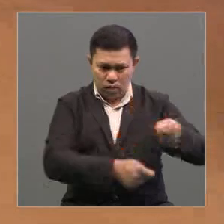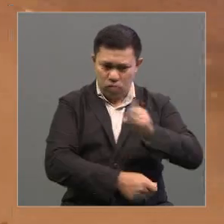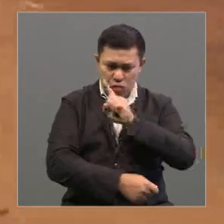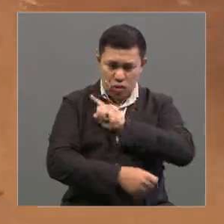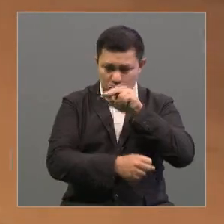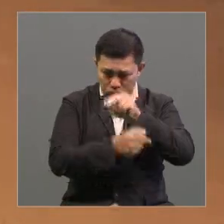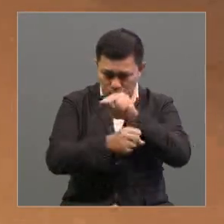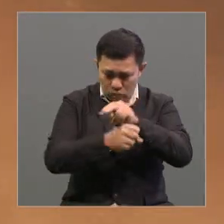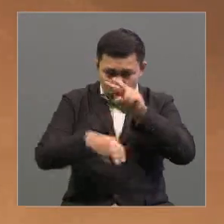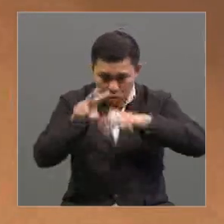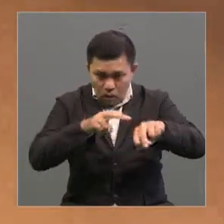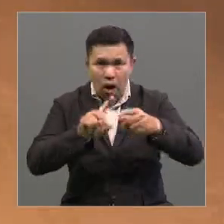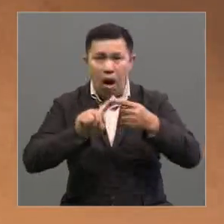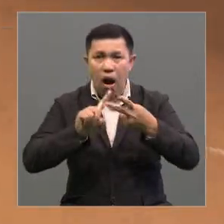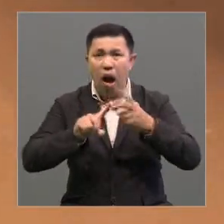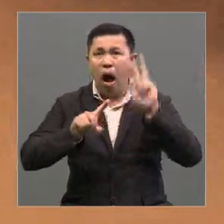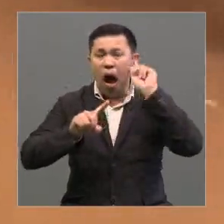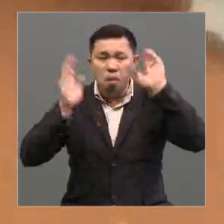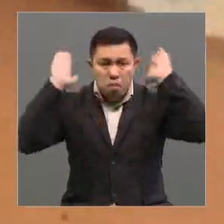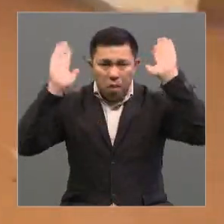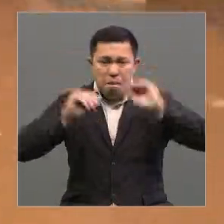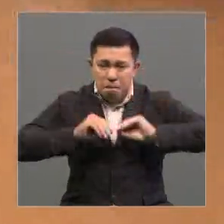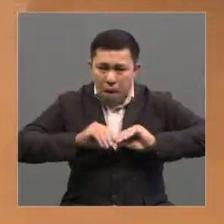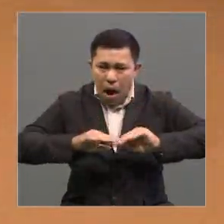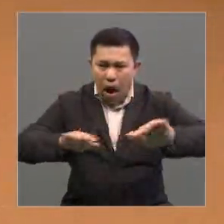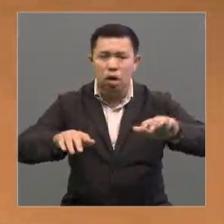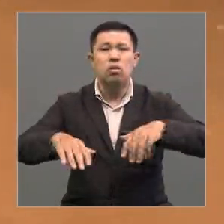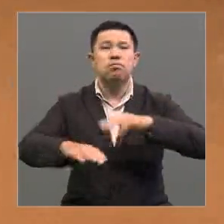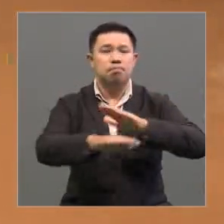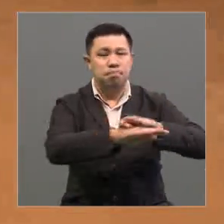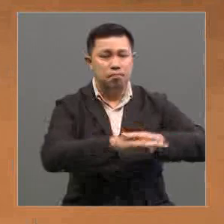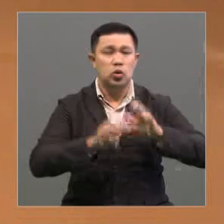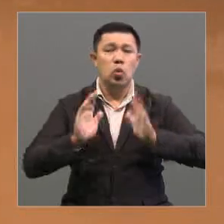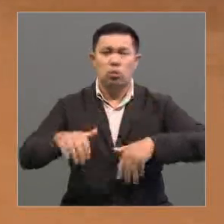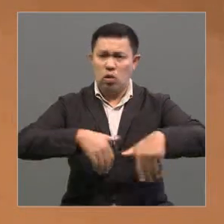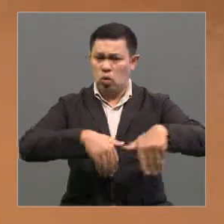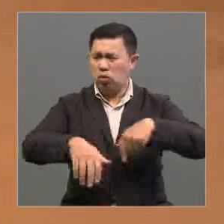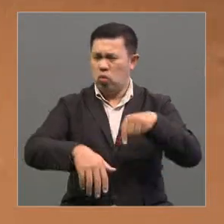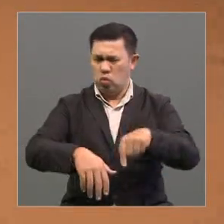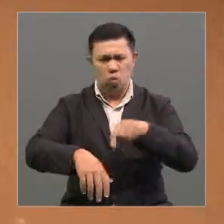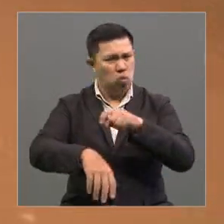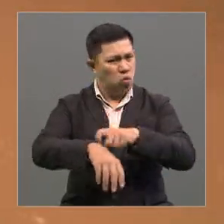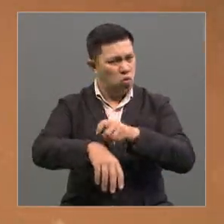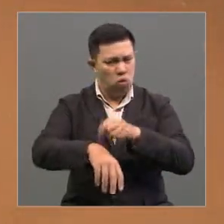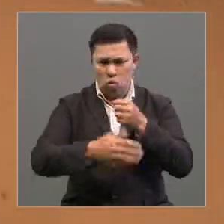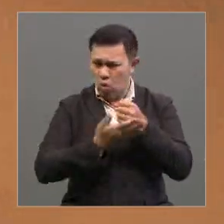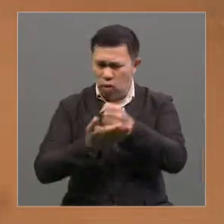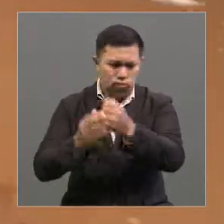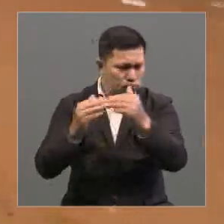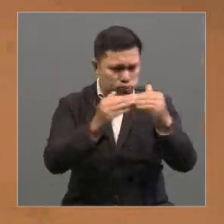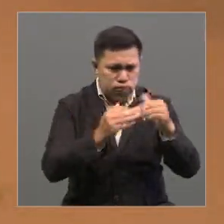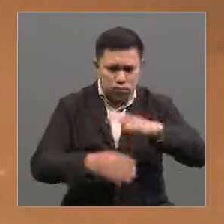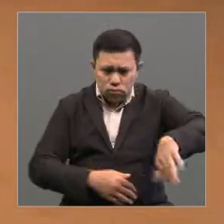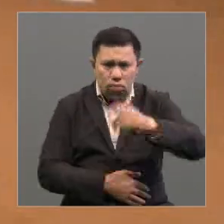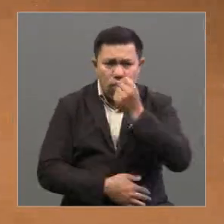ใกล้ชิดพร้อมทั้งประชาสัมพันธ์ข้อมูลข่าวสารไปยังประชาชนแล้วก็เกษตรกรอย่างทั่วถึงเพื่อสร้างการรับรู้